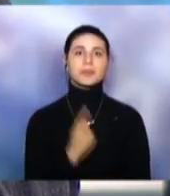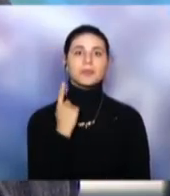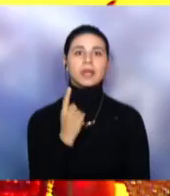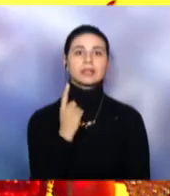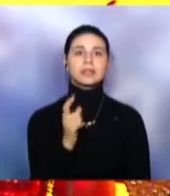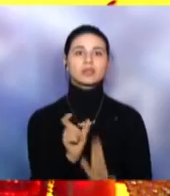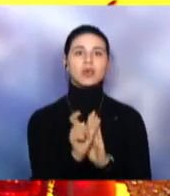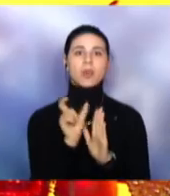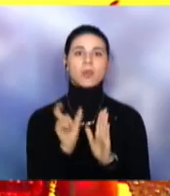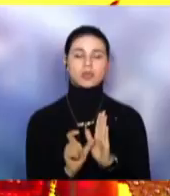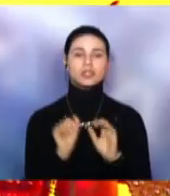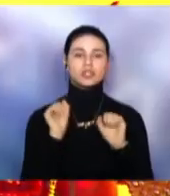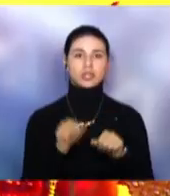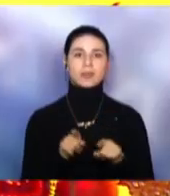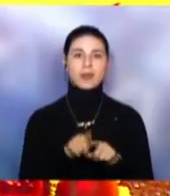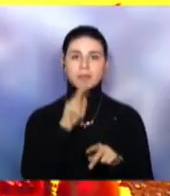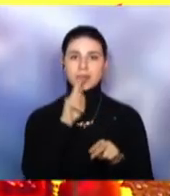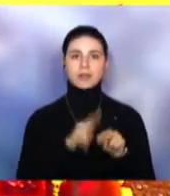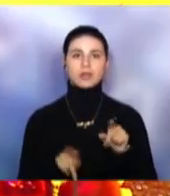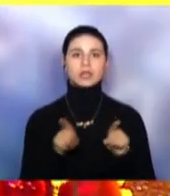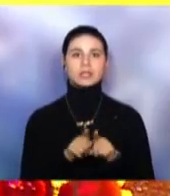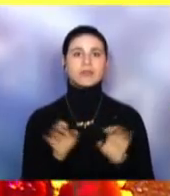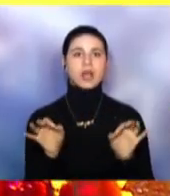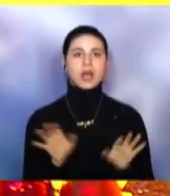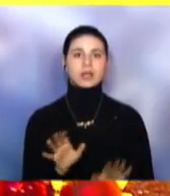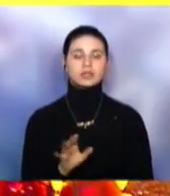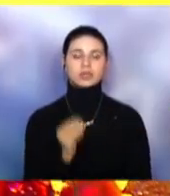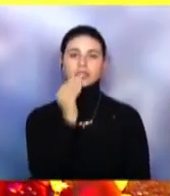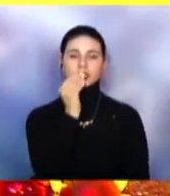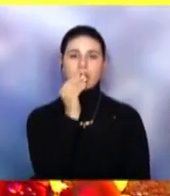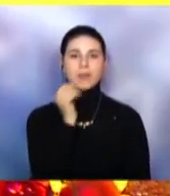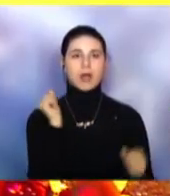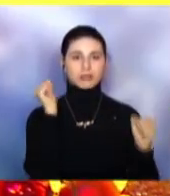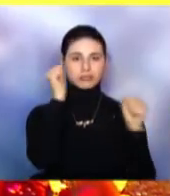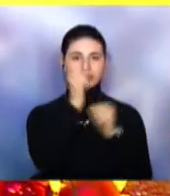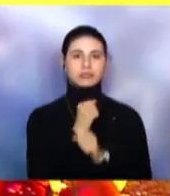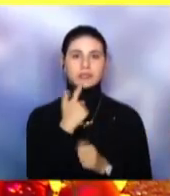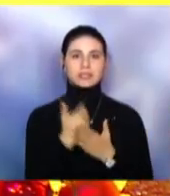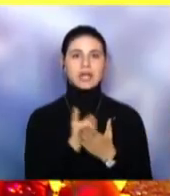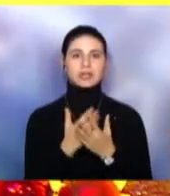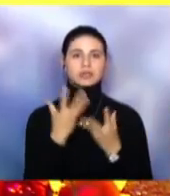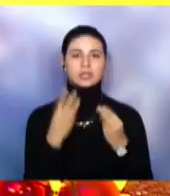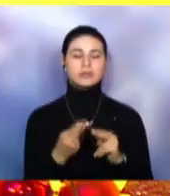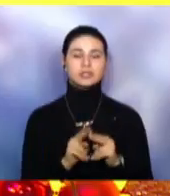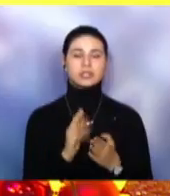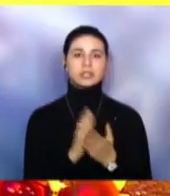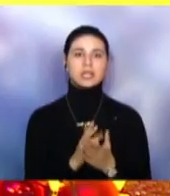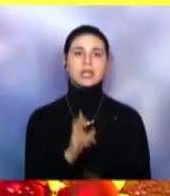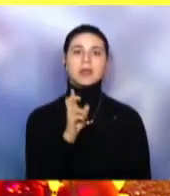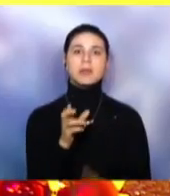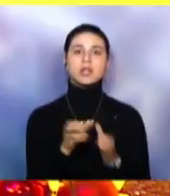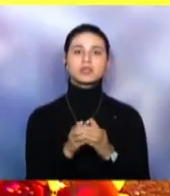რომელიც შეიძლება დავკარგოთ ასევე არასწორი ჭამასმის დამსახურებით საახალწლო დღეებში, ეს გახლავთ